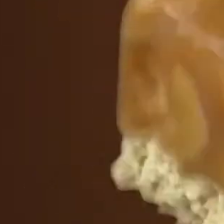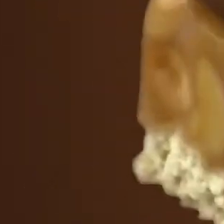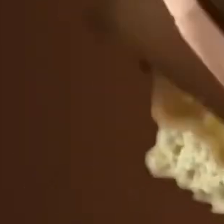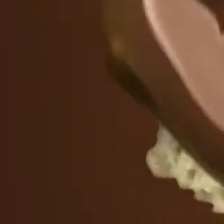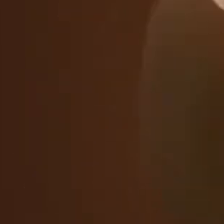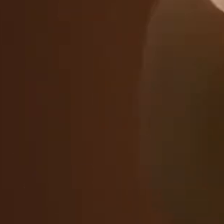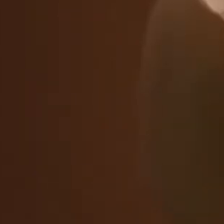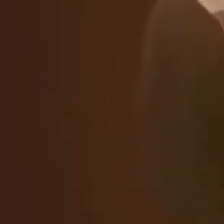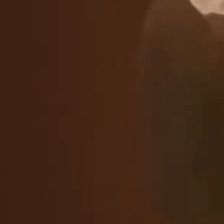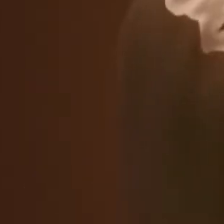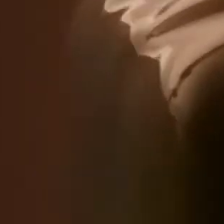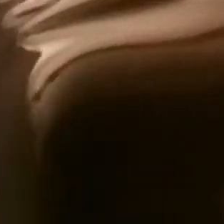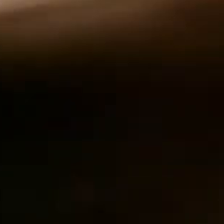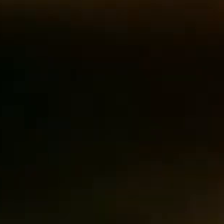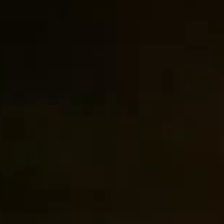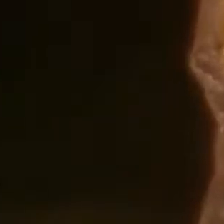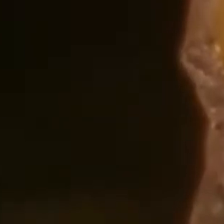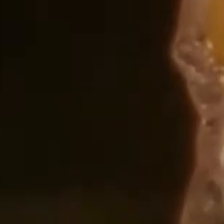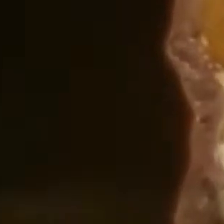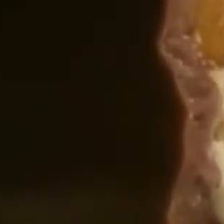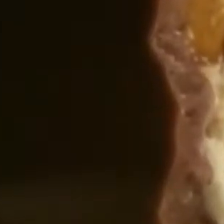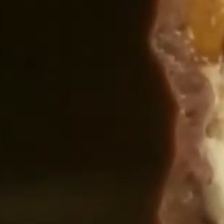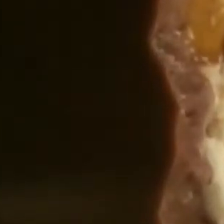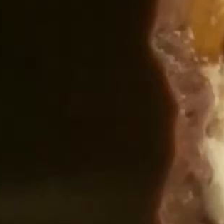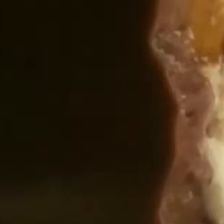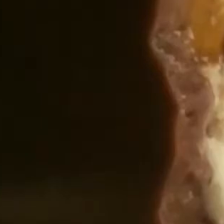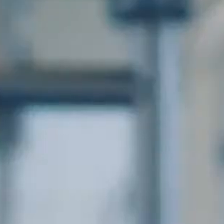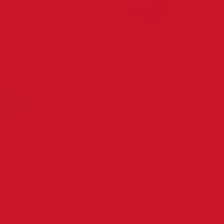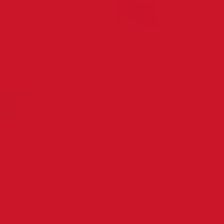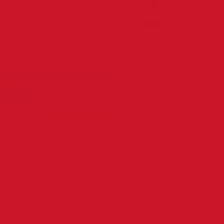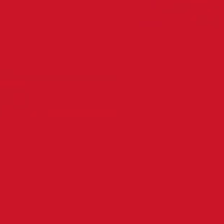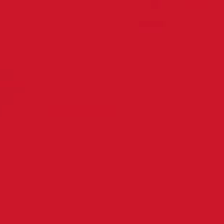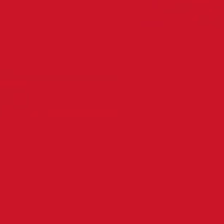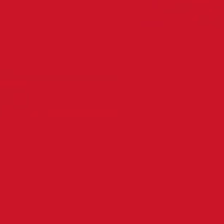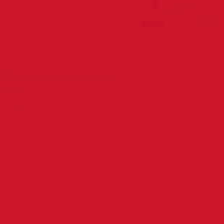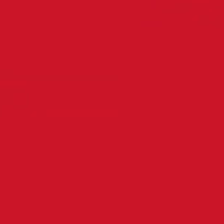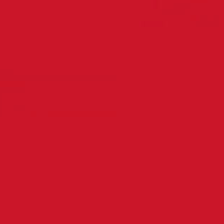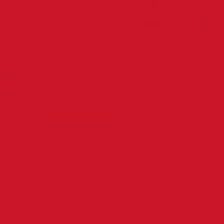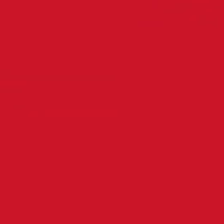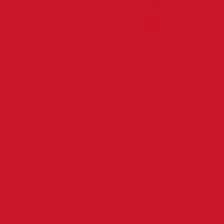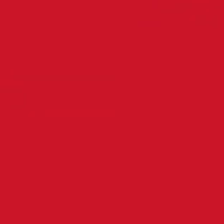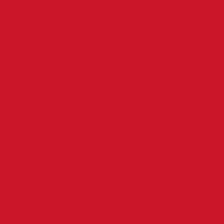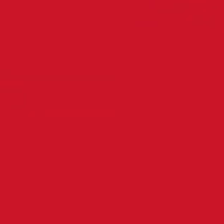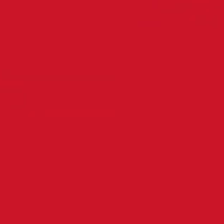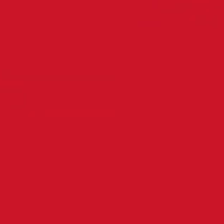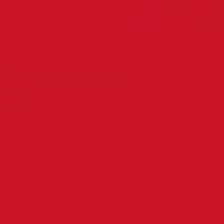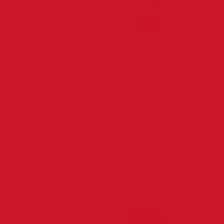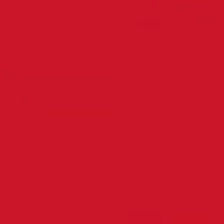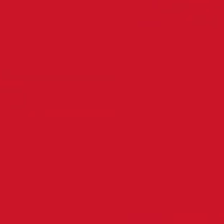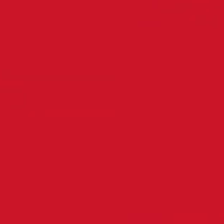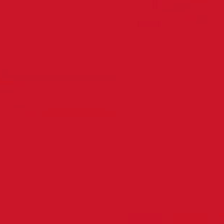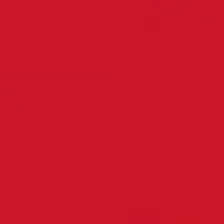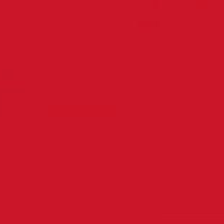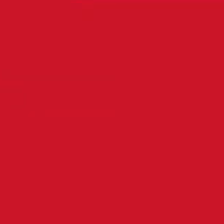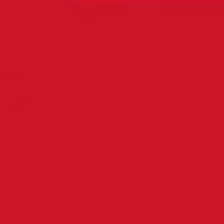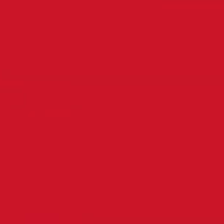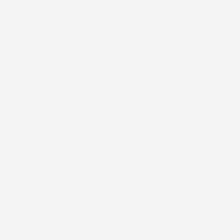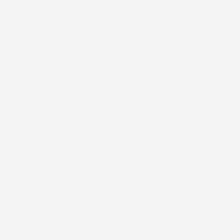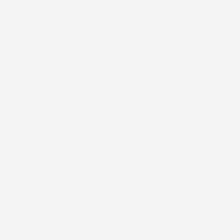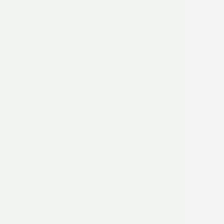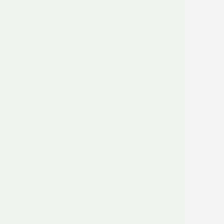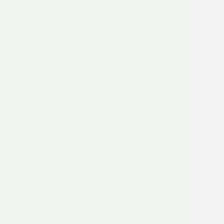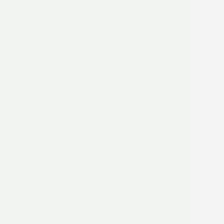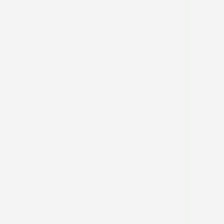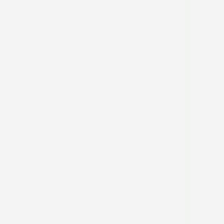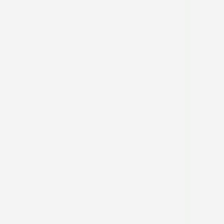أنت مو أنت وأنت جوعان. جوعان خذ لك سنيكرز. هل تريد المحافظة على أنفاس منتعشة تحت القناع؟ جرب